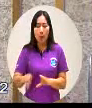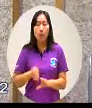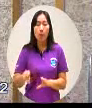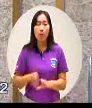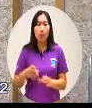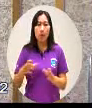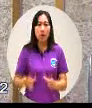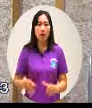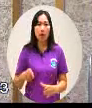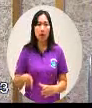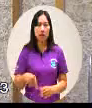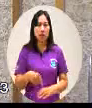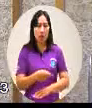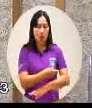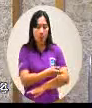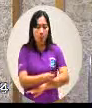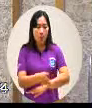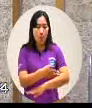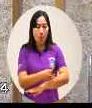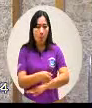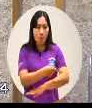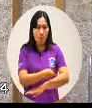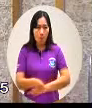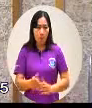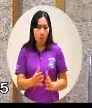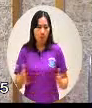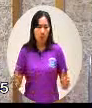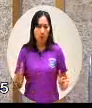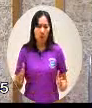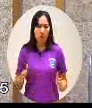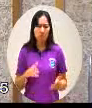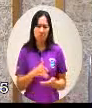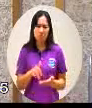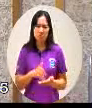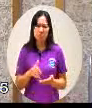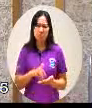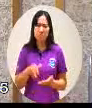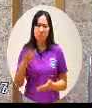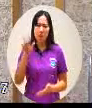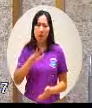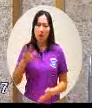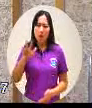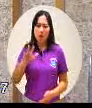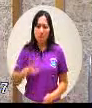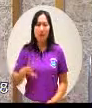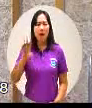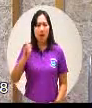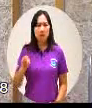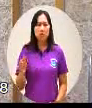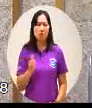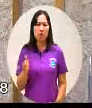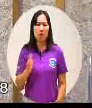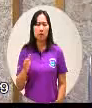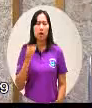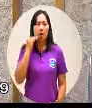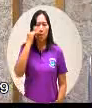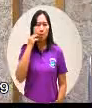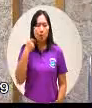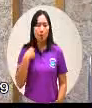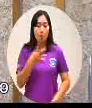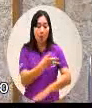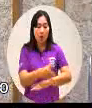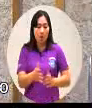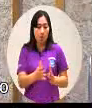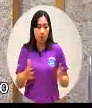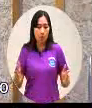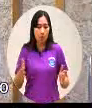个。拓宽的时，所以概估差不多八千万啦。不是讲啊做渠道，因为渠道料型，你做料型最排未处理不好，好，所以我